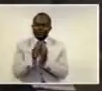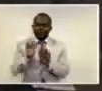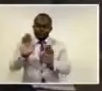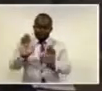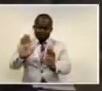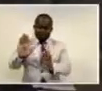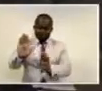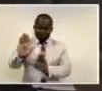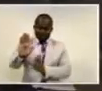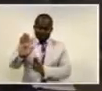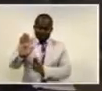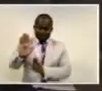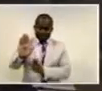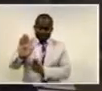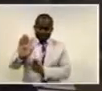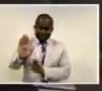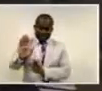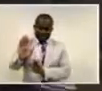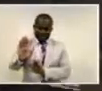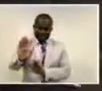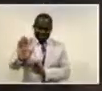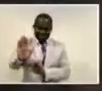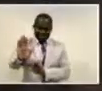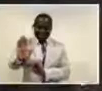buretse gato